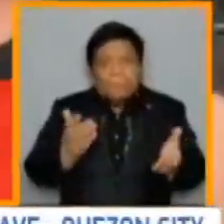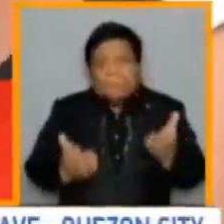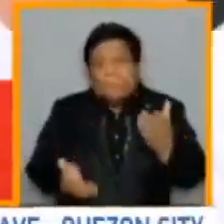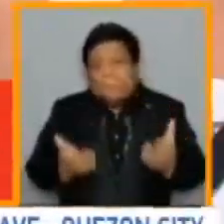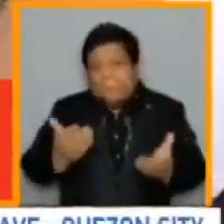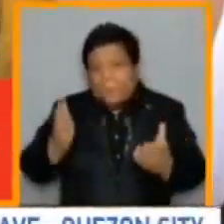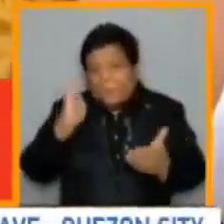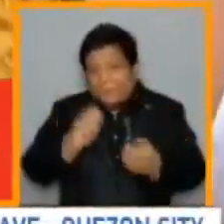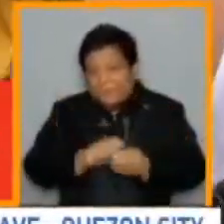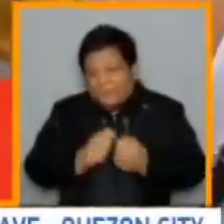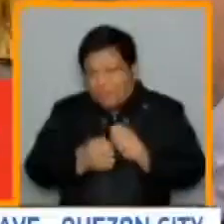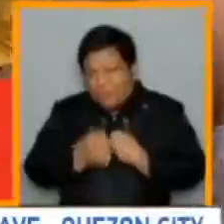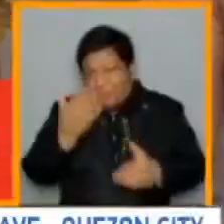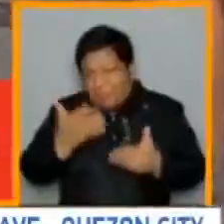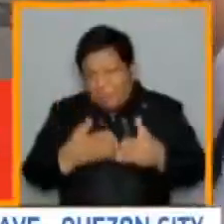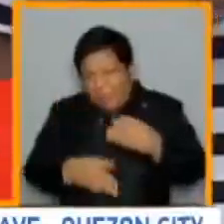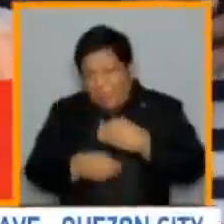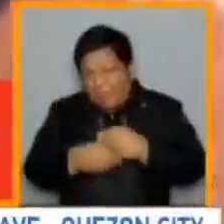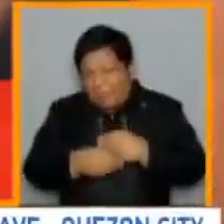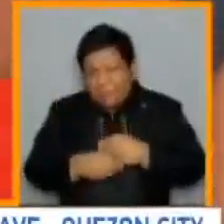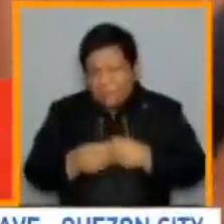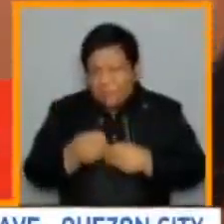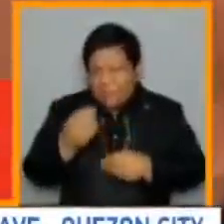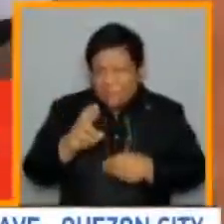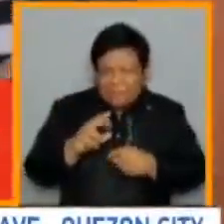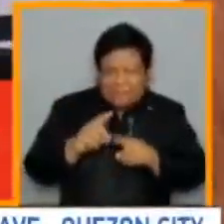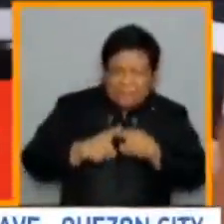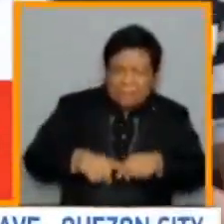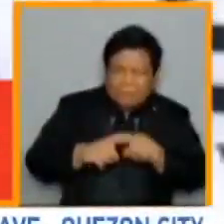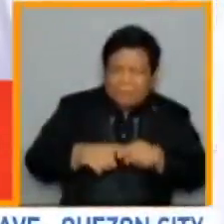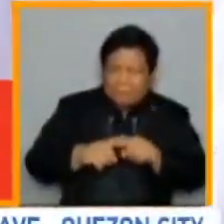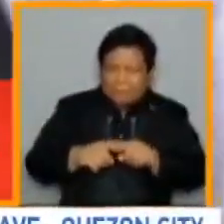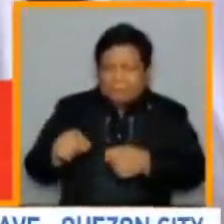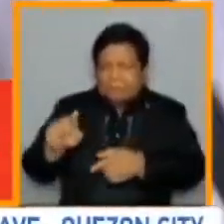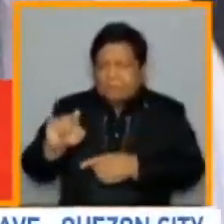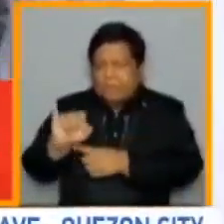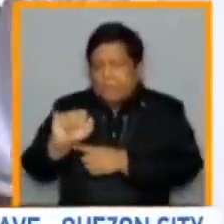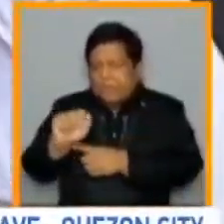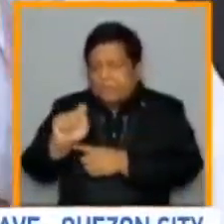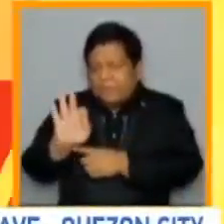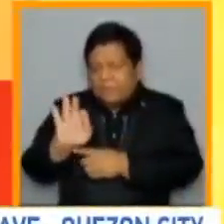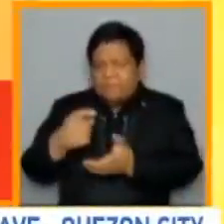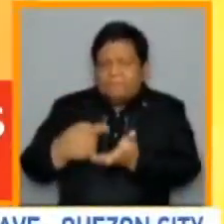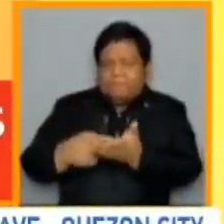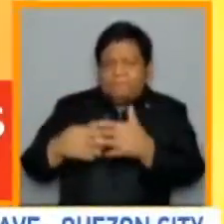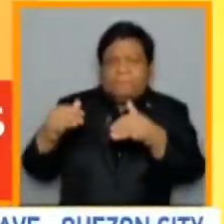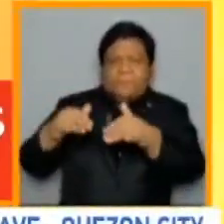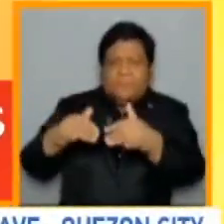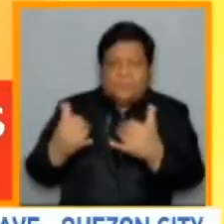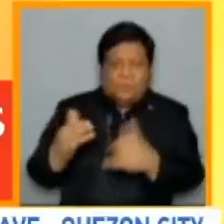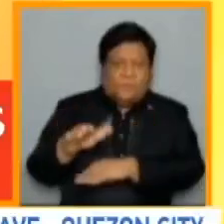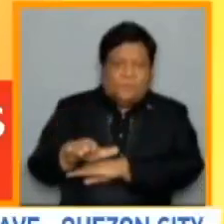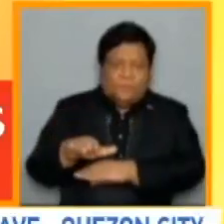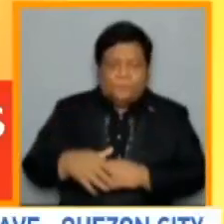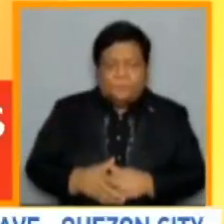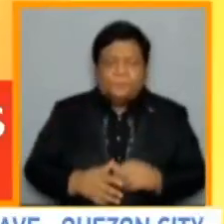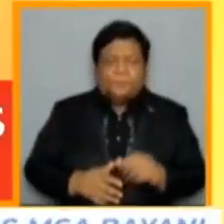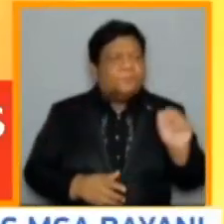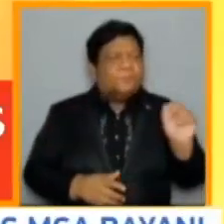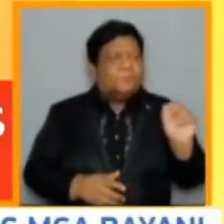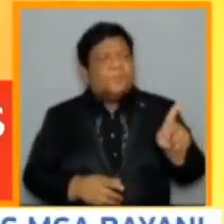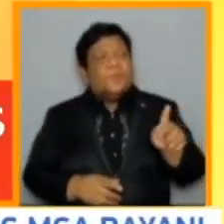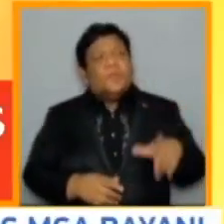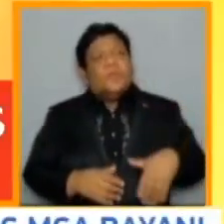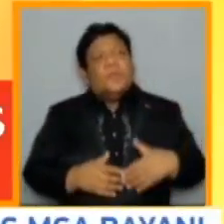baka may mabawasan base sa pagiging usap ng IATF ngayong hapon. Apo. Kumusta naman yung pagpapatupad ng health and safety protocol sa mga